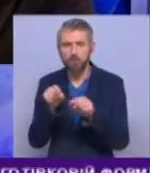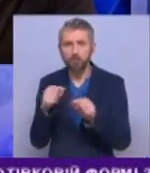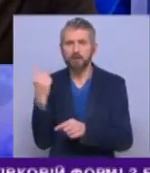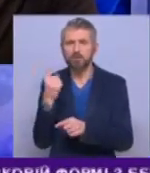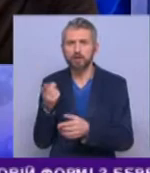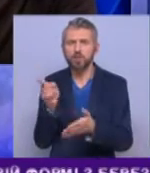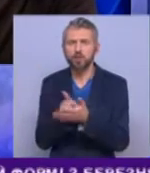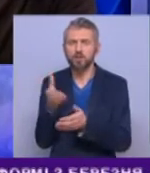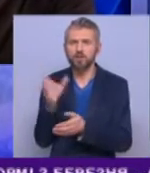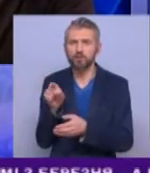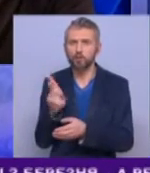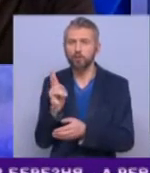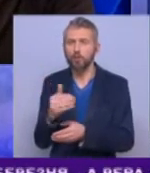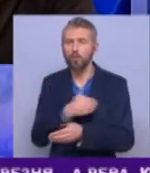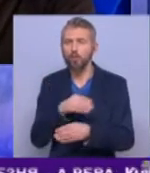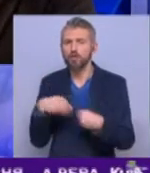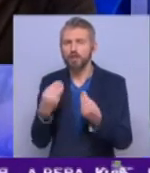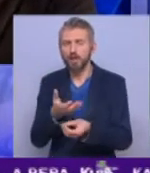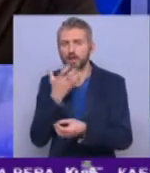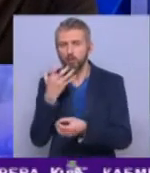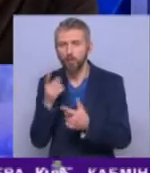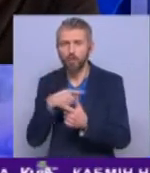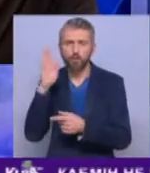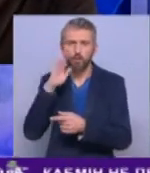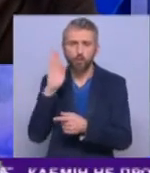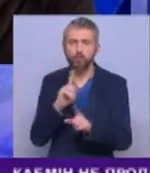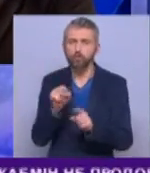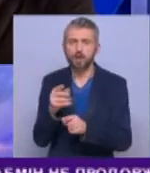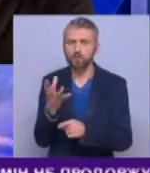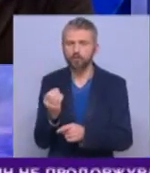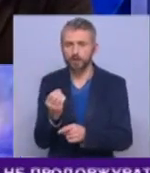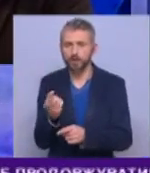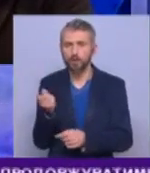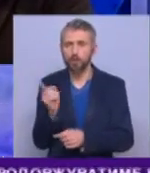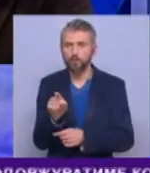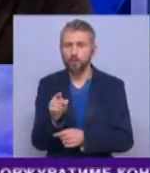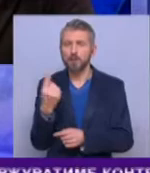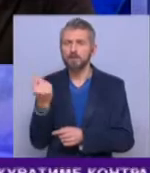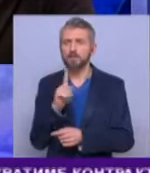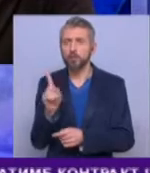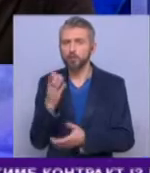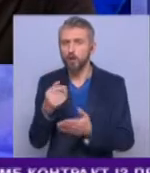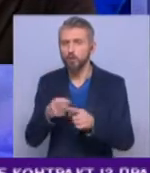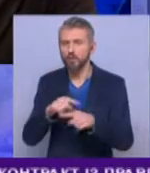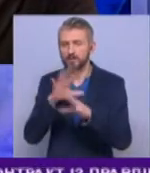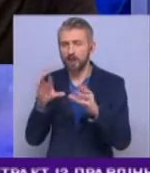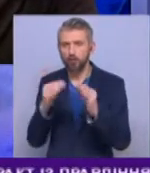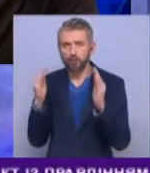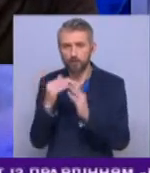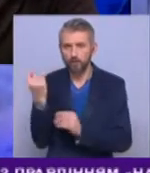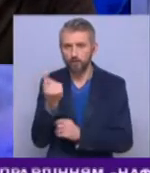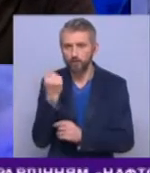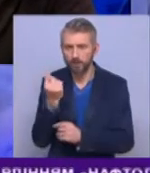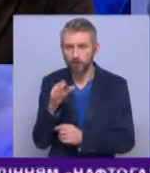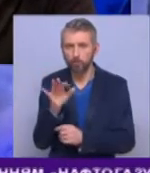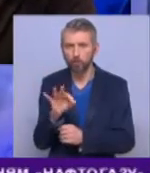повинен ставити той, хто хоче вам надати це тепло або вода, або що там ще. Тому єдине, що якщо це загальнобудинковий лічильник,